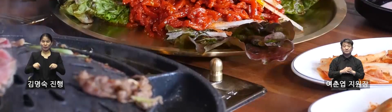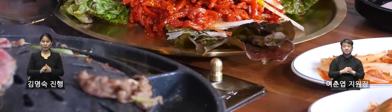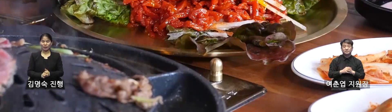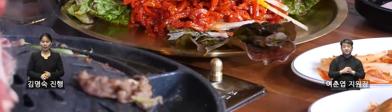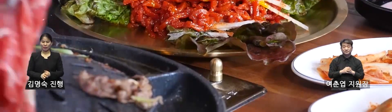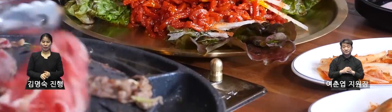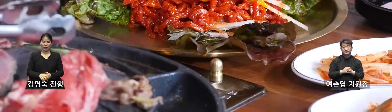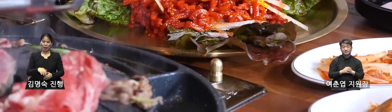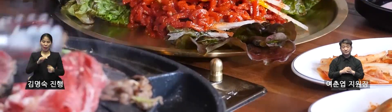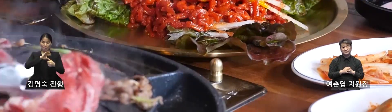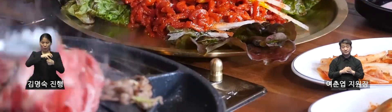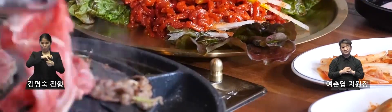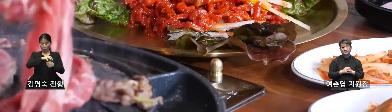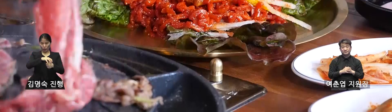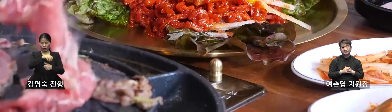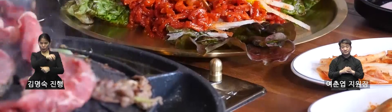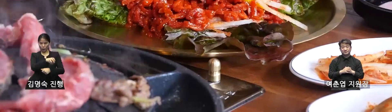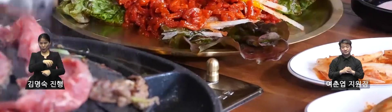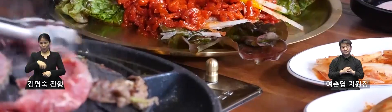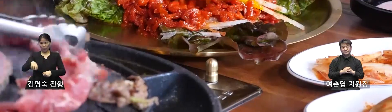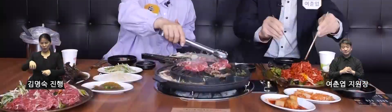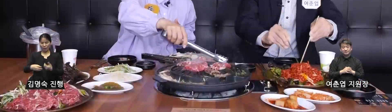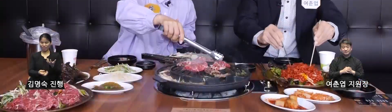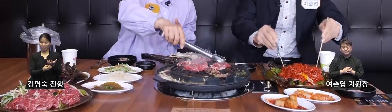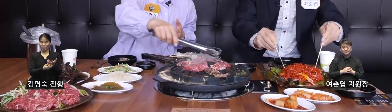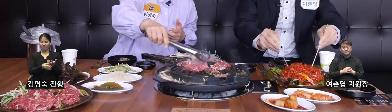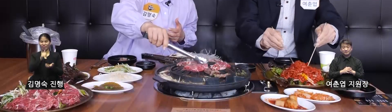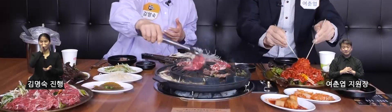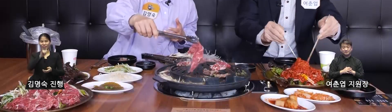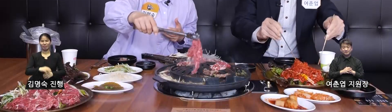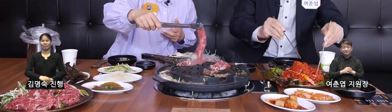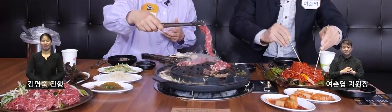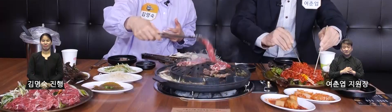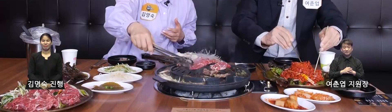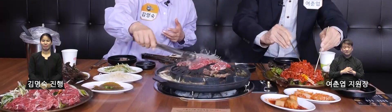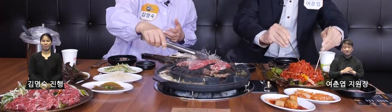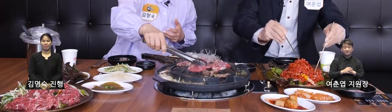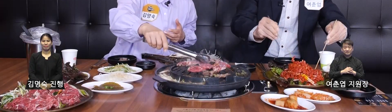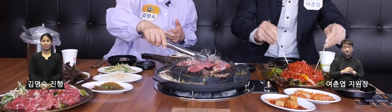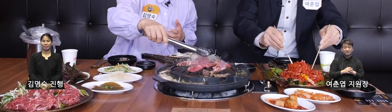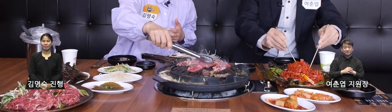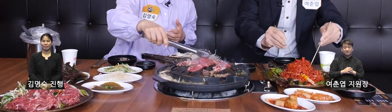아까 넣었던 버섯들이 또 끓고 있어요.